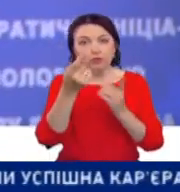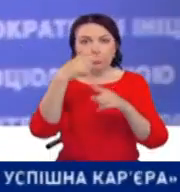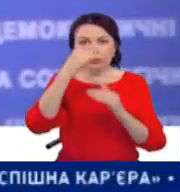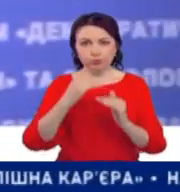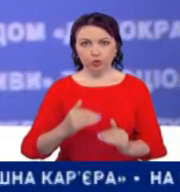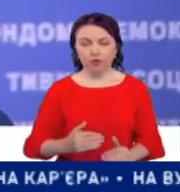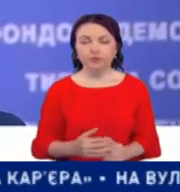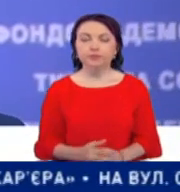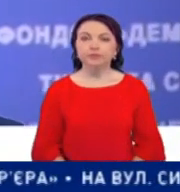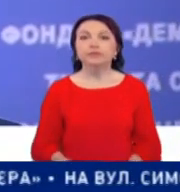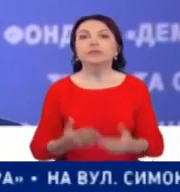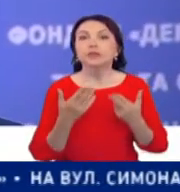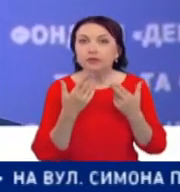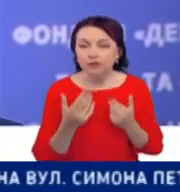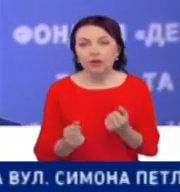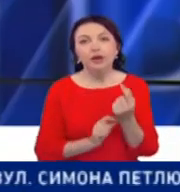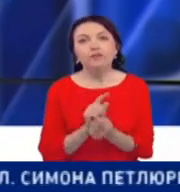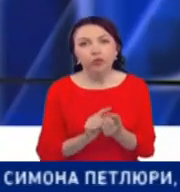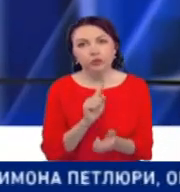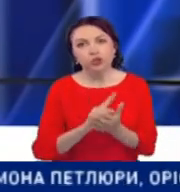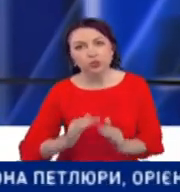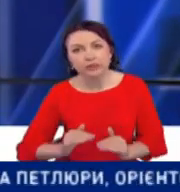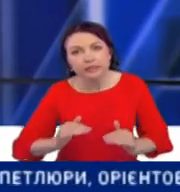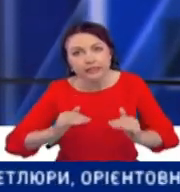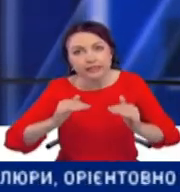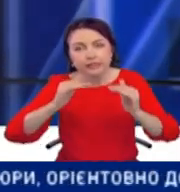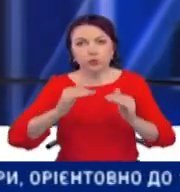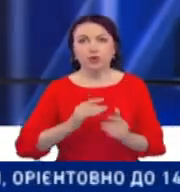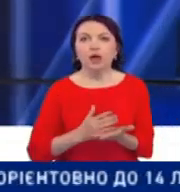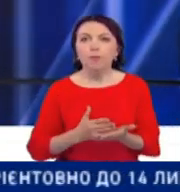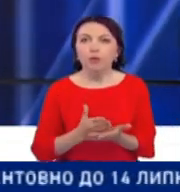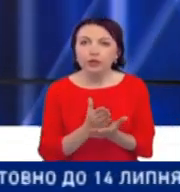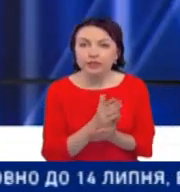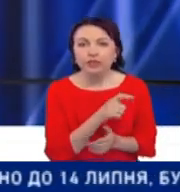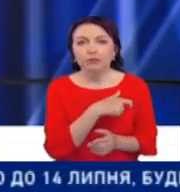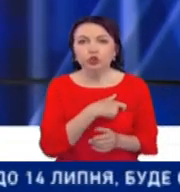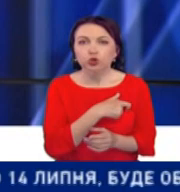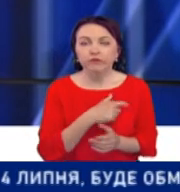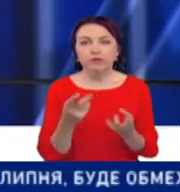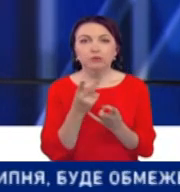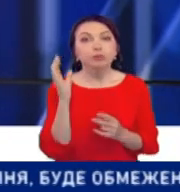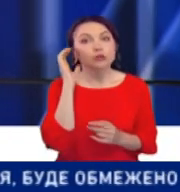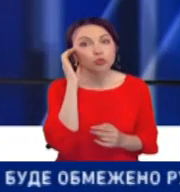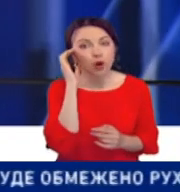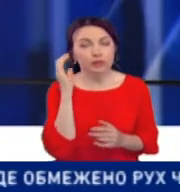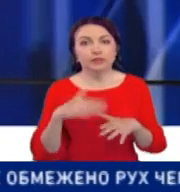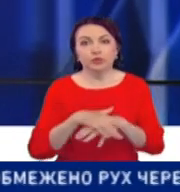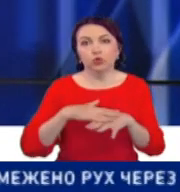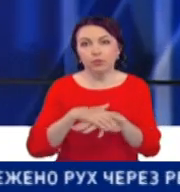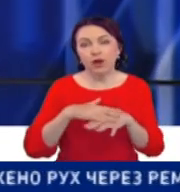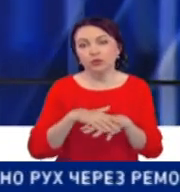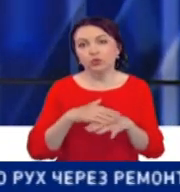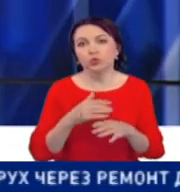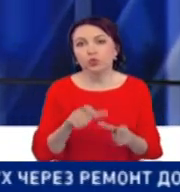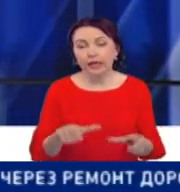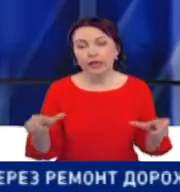спускалися. Прошу. Саме так. Повинні реформи йти знизу. Потрібно все-таки політикам і чиновникам прислухатися до громади, до людей, для